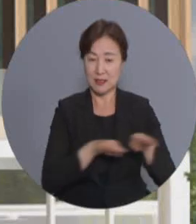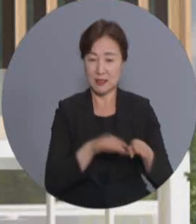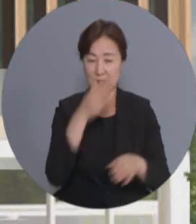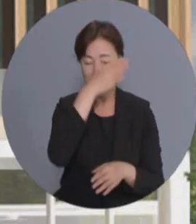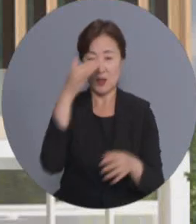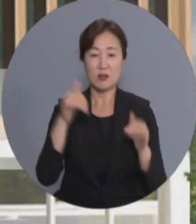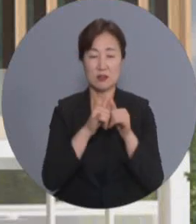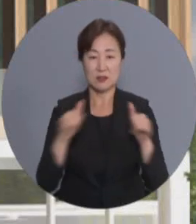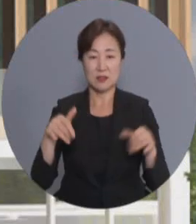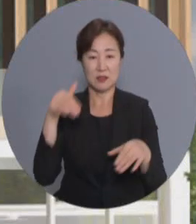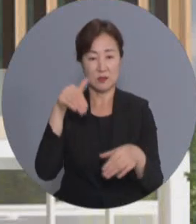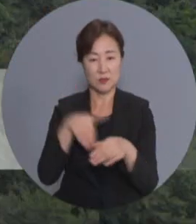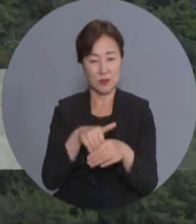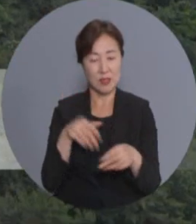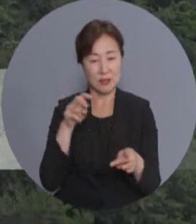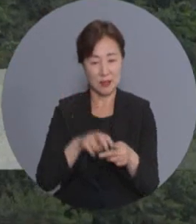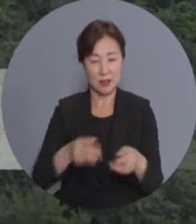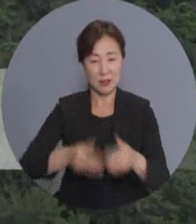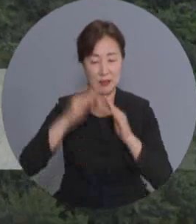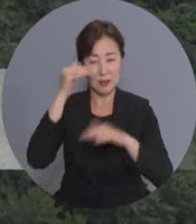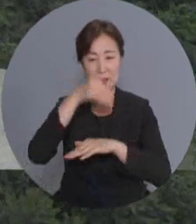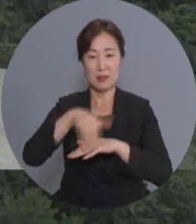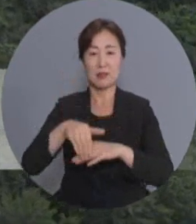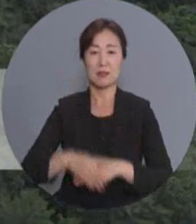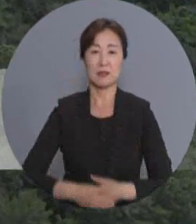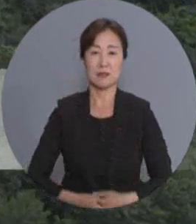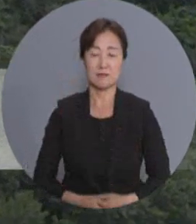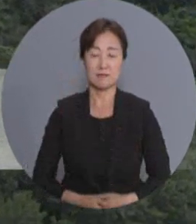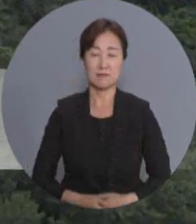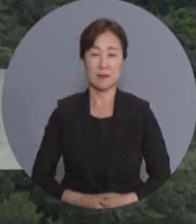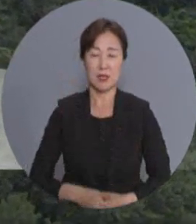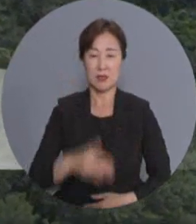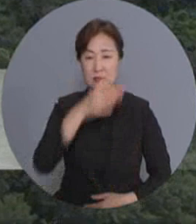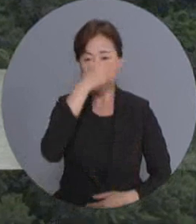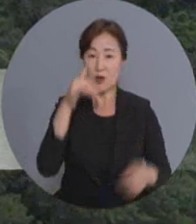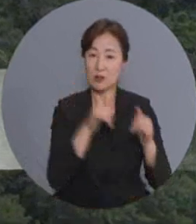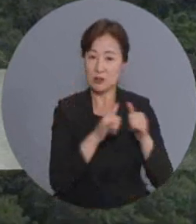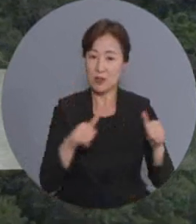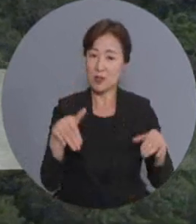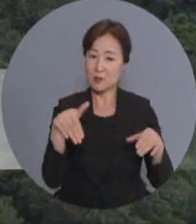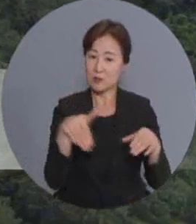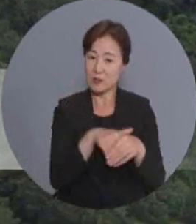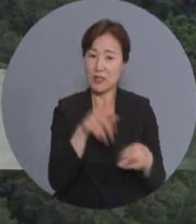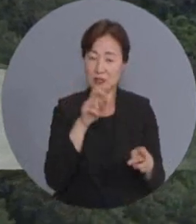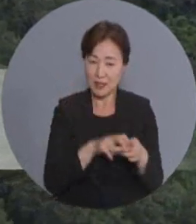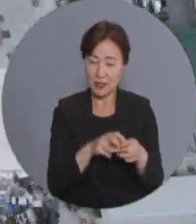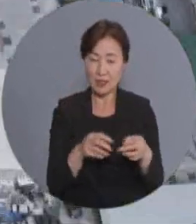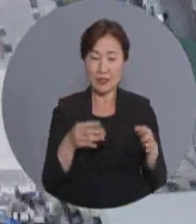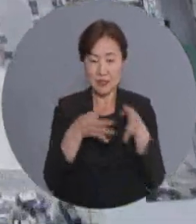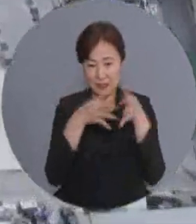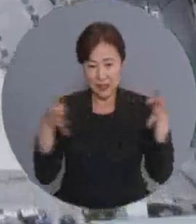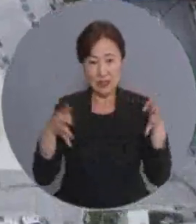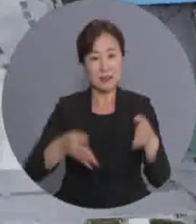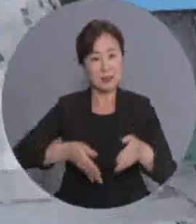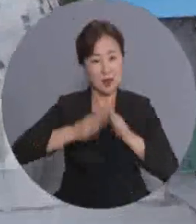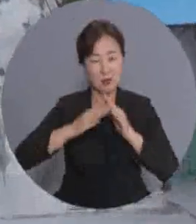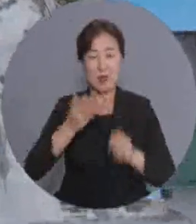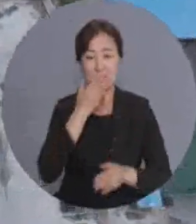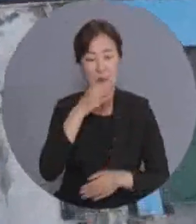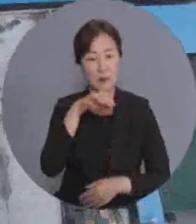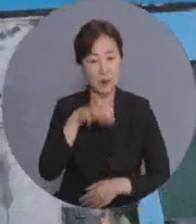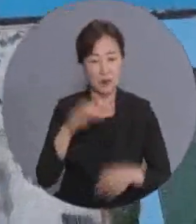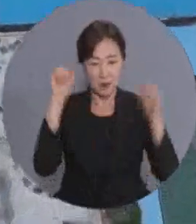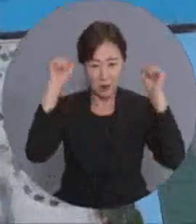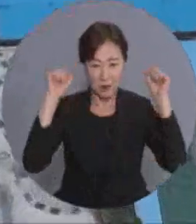문화센터를 건립할 계획이라고 밝혔습니다 청년 문화센터는 지상 4층 규모로 건립되고 식당과 건강